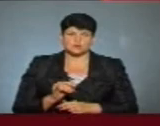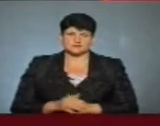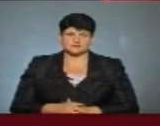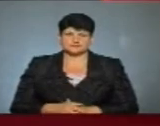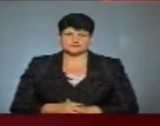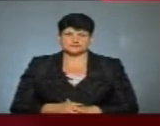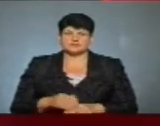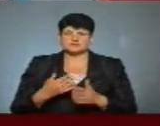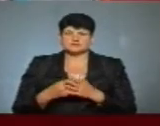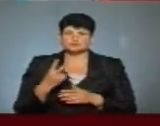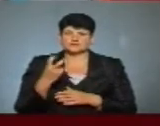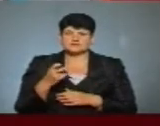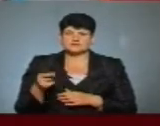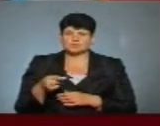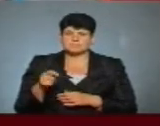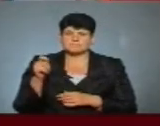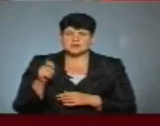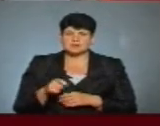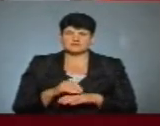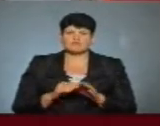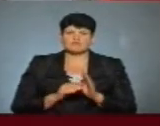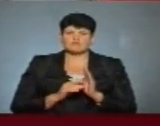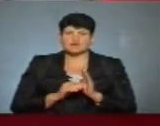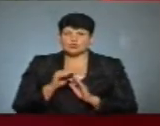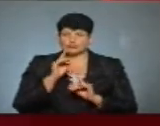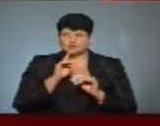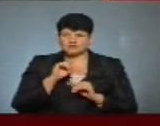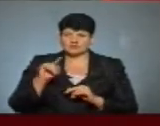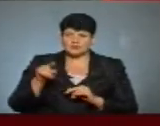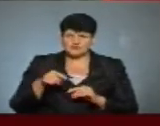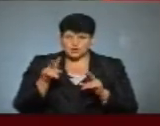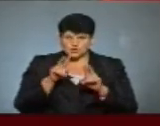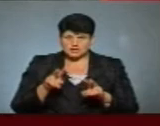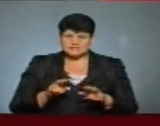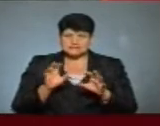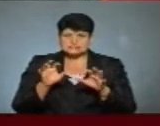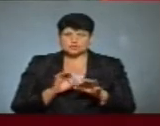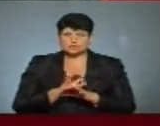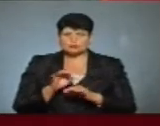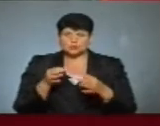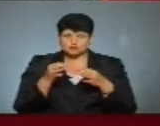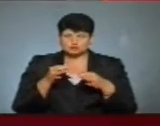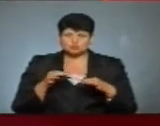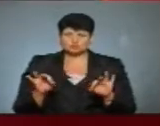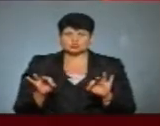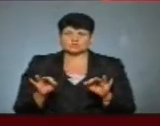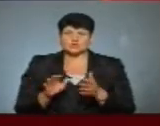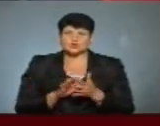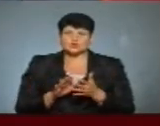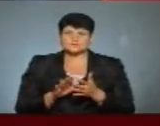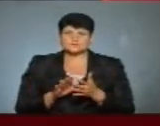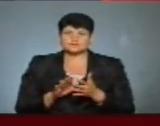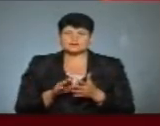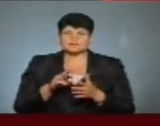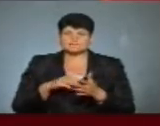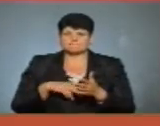Близько 200 тернополян приїхали під Верховну Раду. Вимагали розглянути законопроєкти про доступне розмитнення авто на